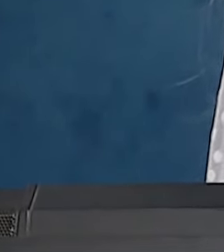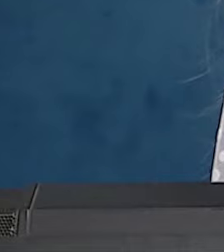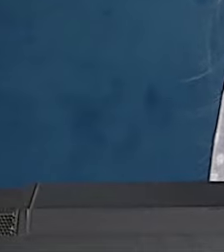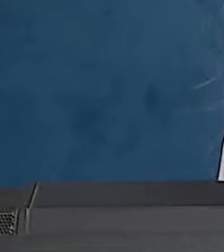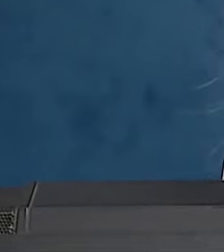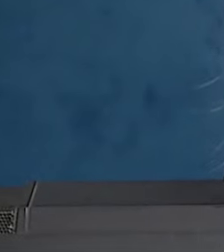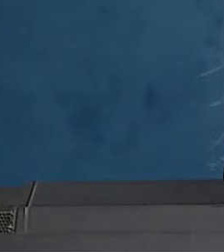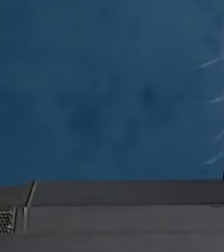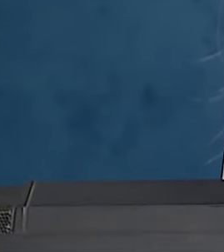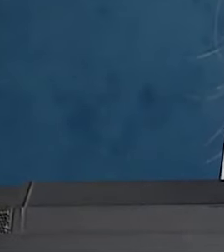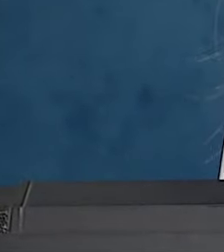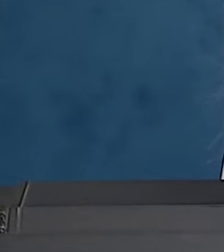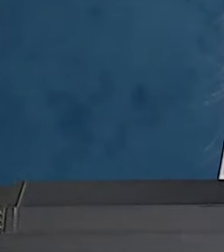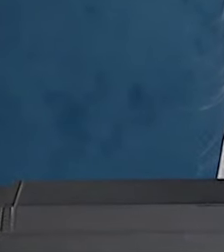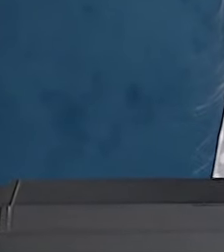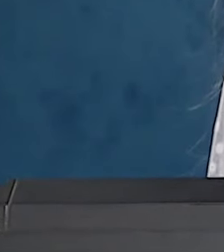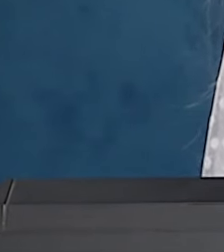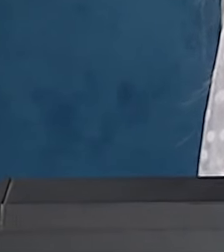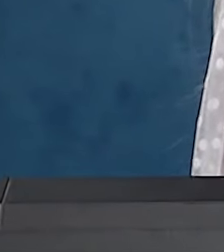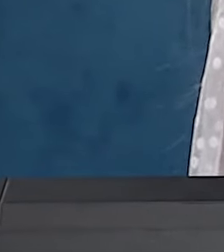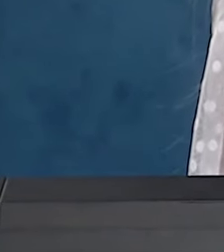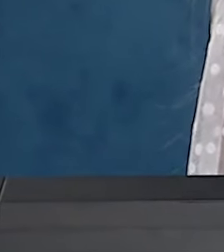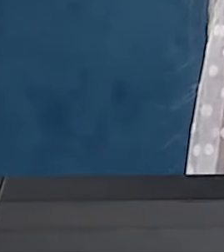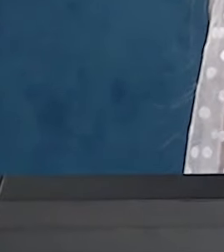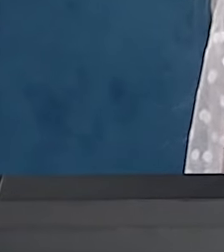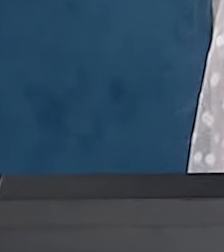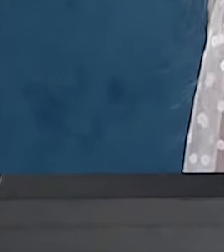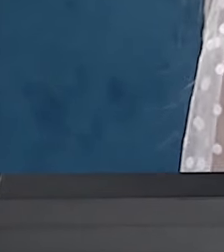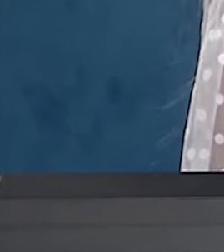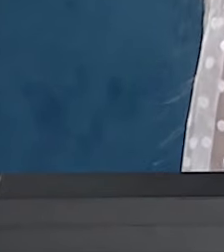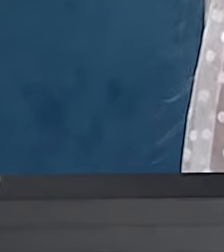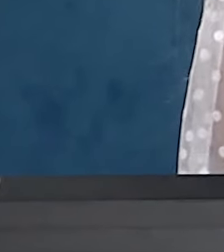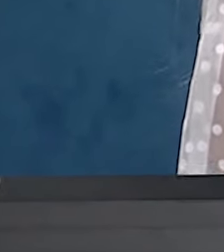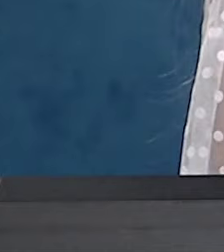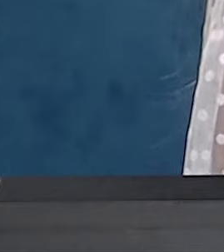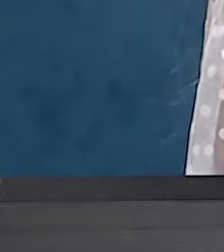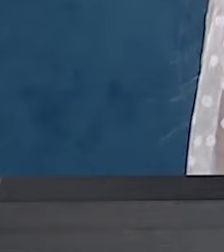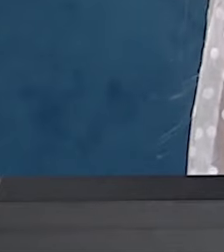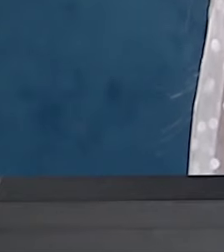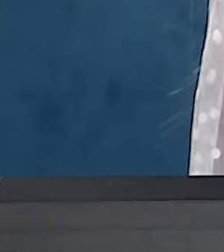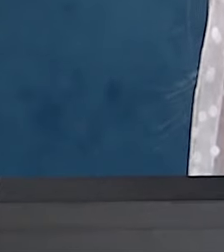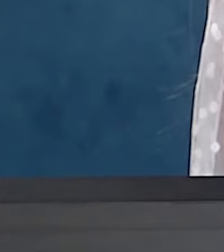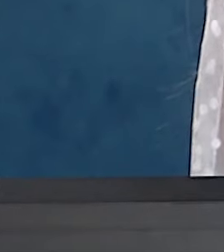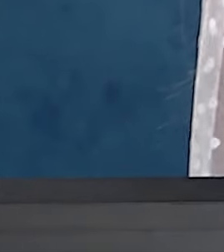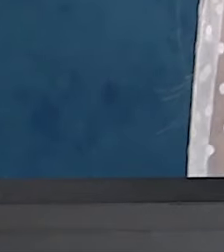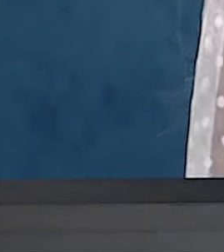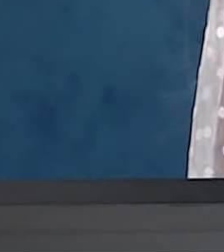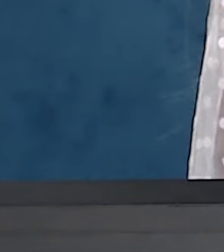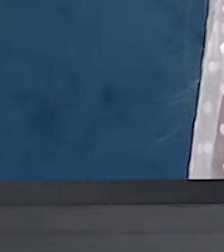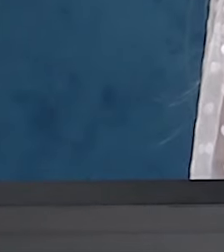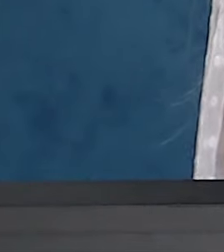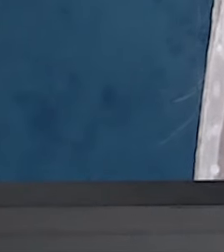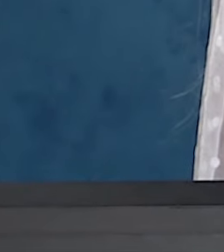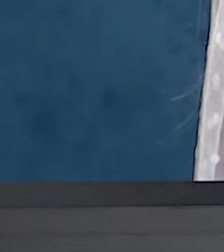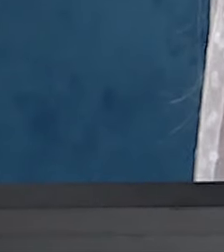وبحب اغانيها، بحب الباشن تبعيتها، بحب شغفها، بحب كيف تحب كيف بتكره. شغفها أدى إلى نهاية